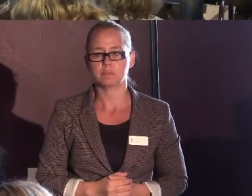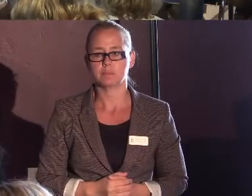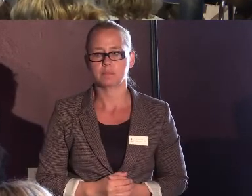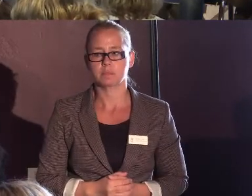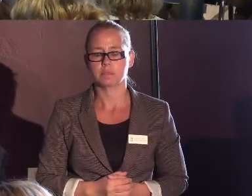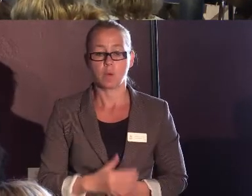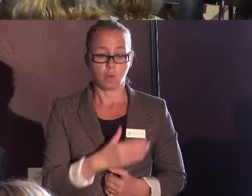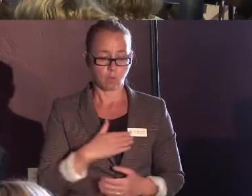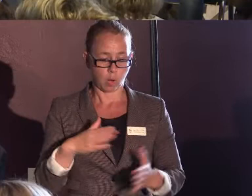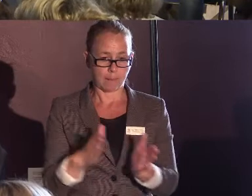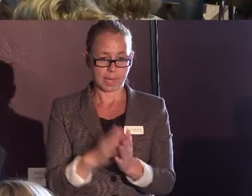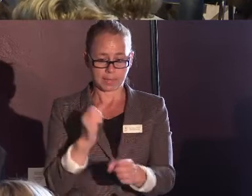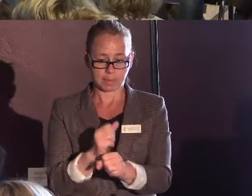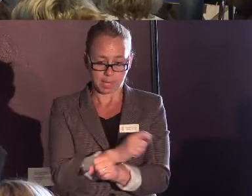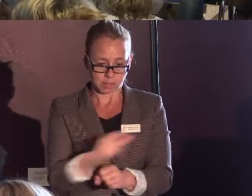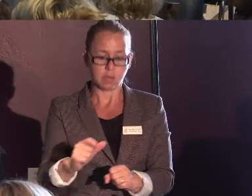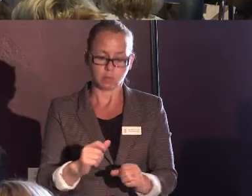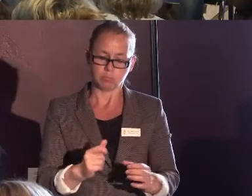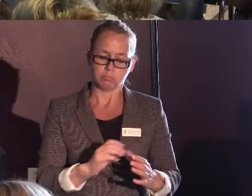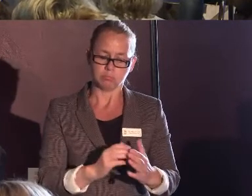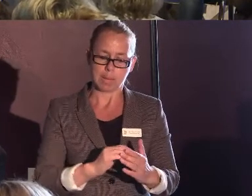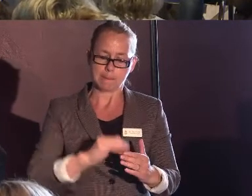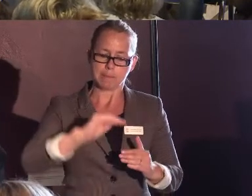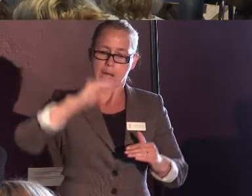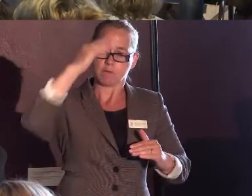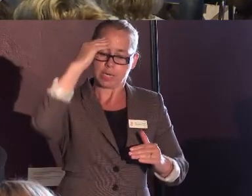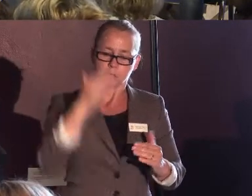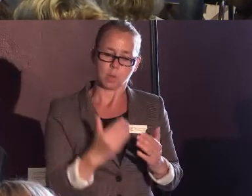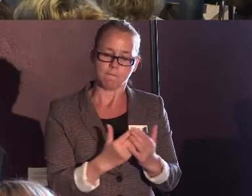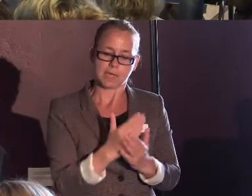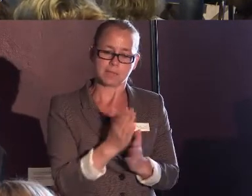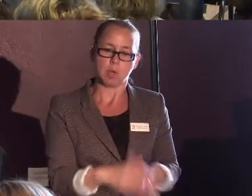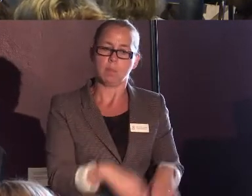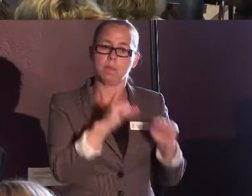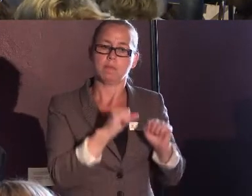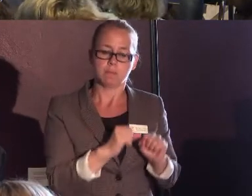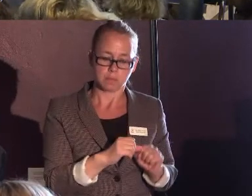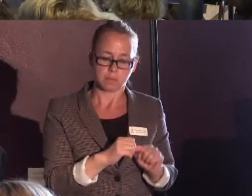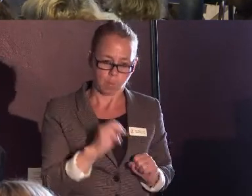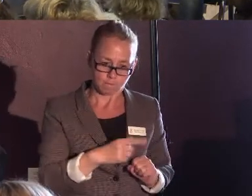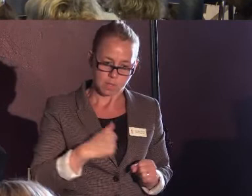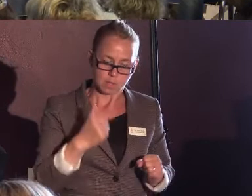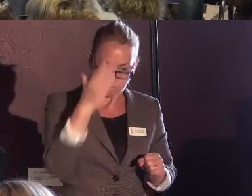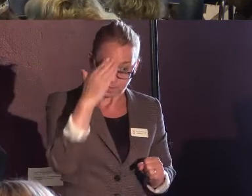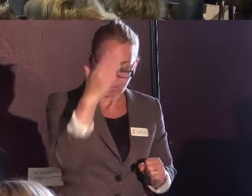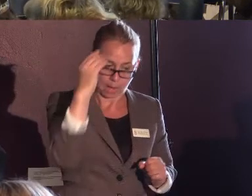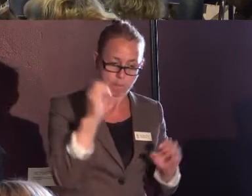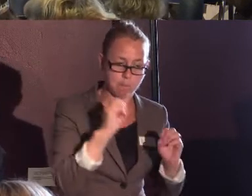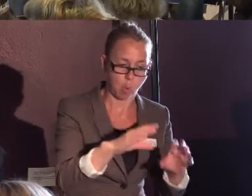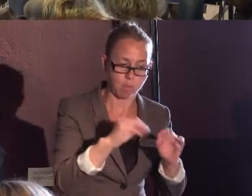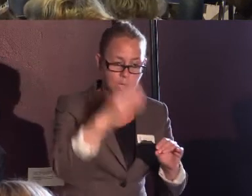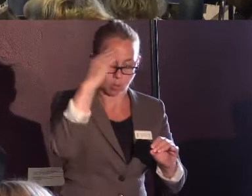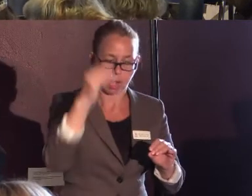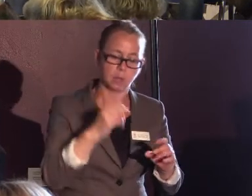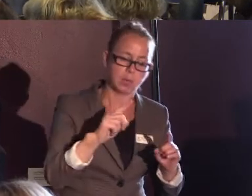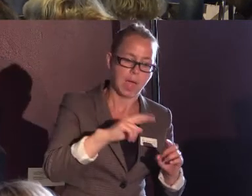Att låta våra medarbetare växa med uppgiften och också förstå när vi har möjlighet att påverka och när vi behöver ta